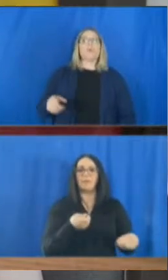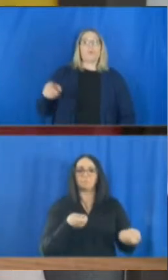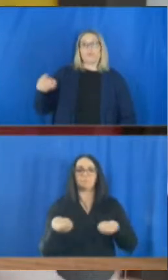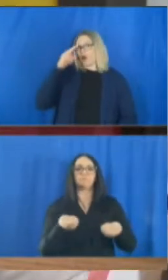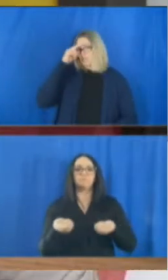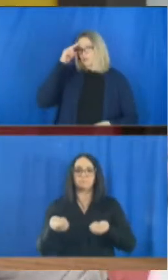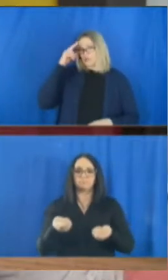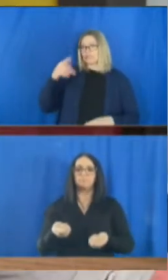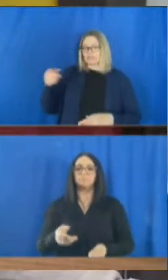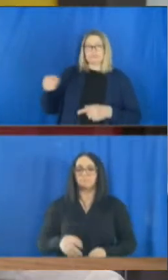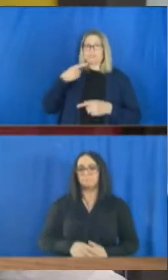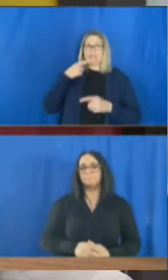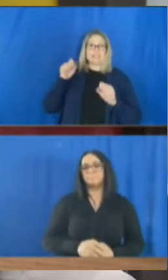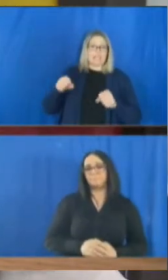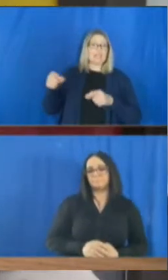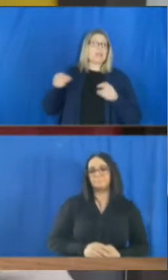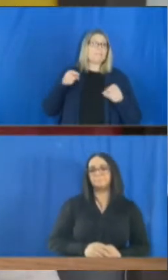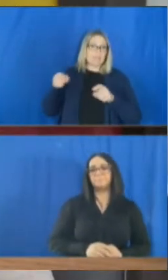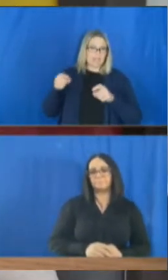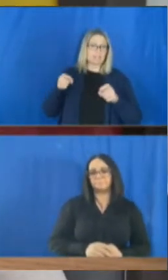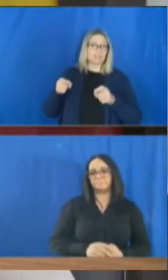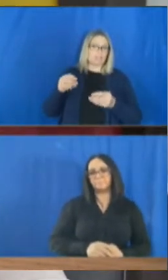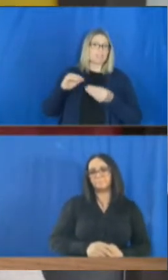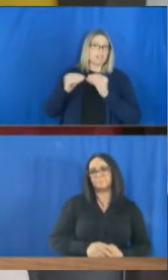prévenir avec